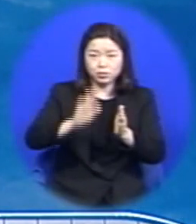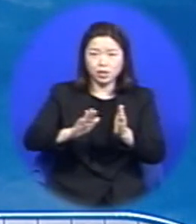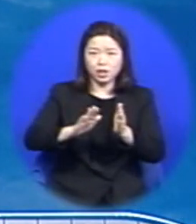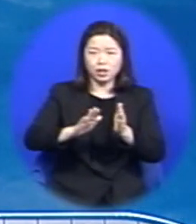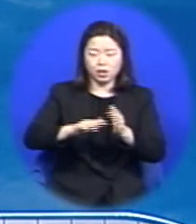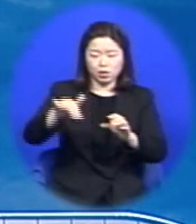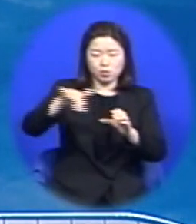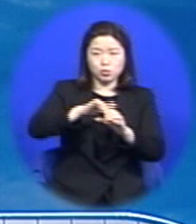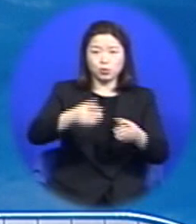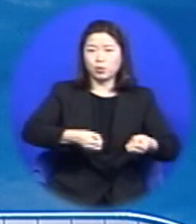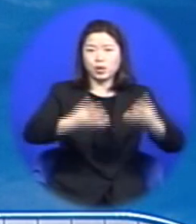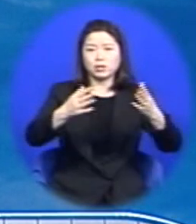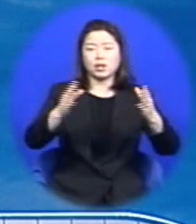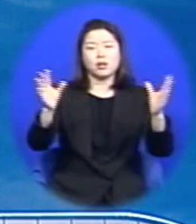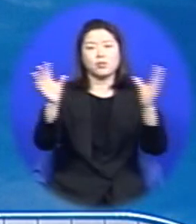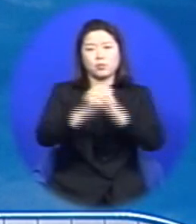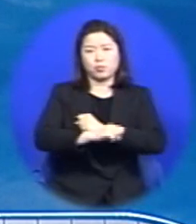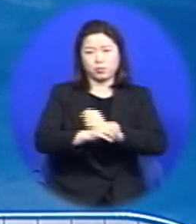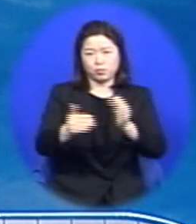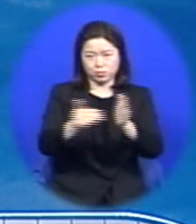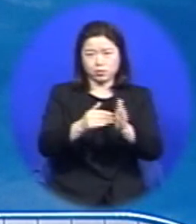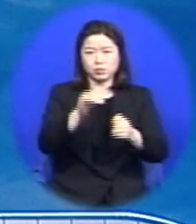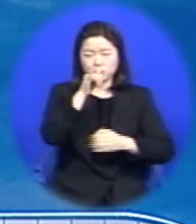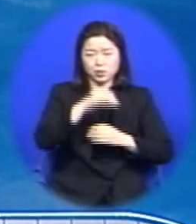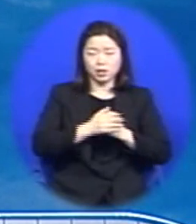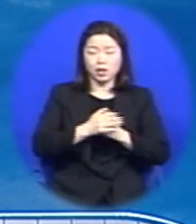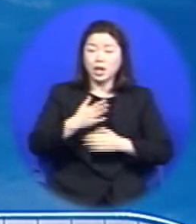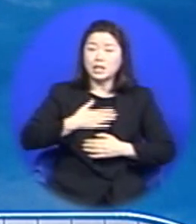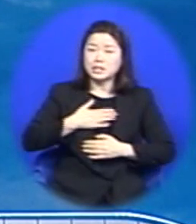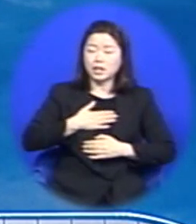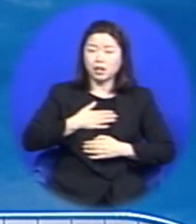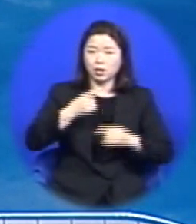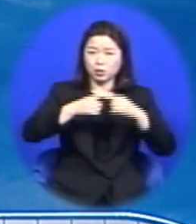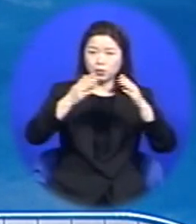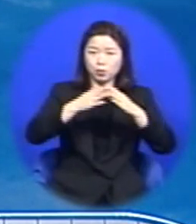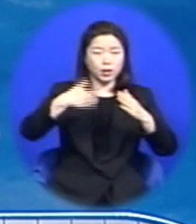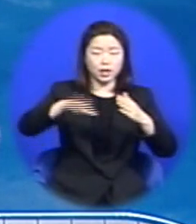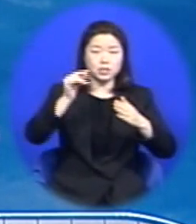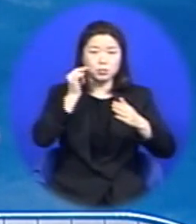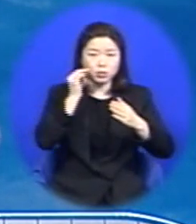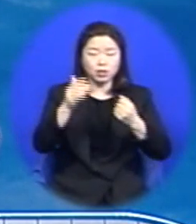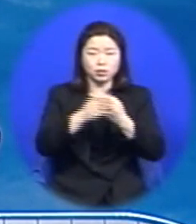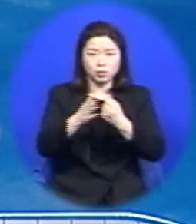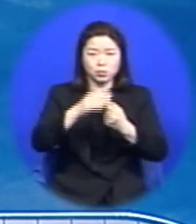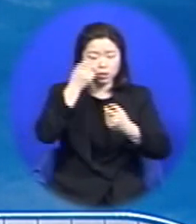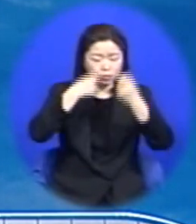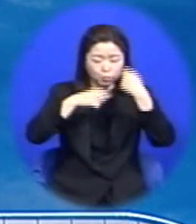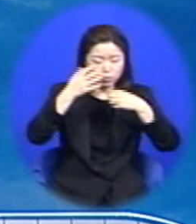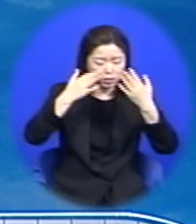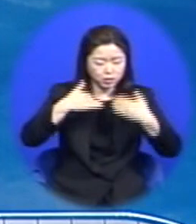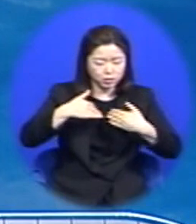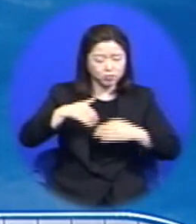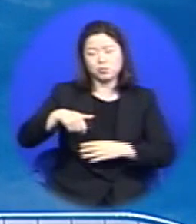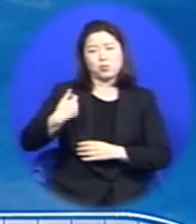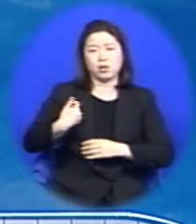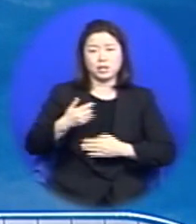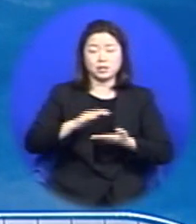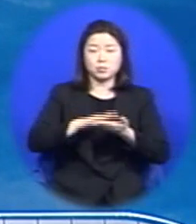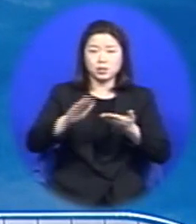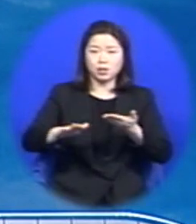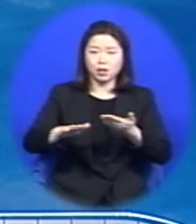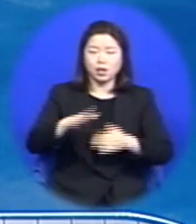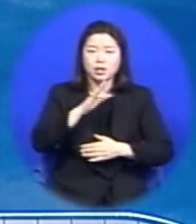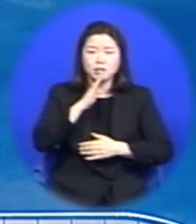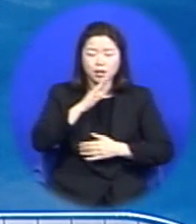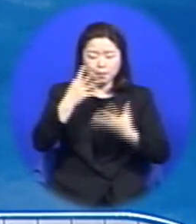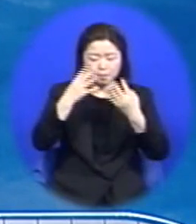행사 취소되었습니다. 전 제가 교회 못 가게 되는 것 때문에 눈물을 흘릴 줄은 죽어도 몰랐습니다. 참